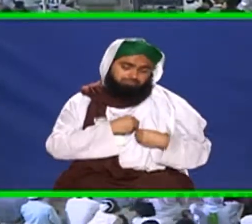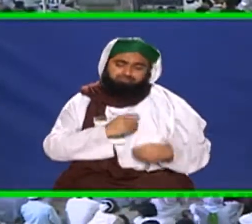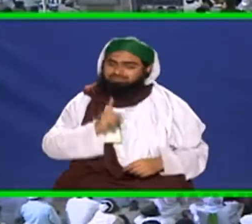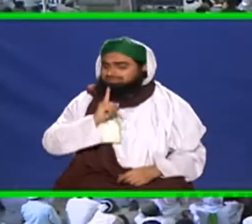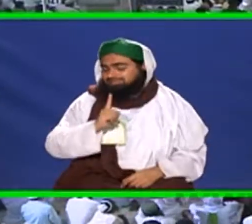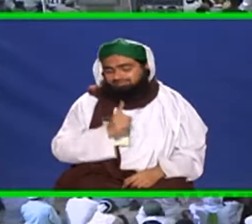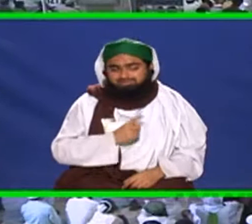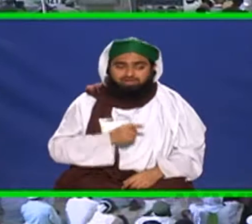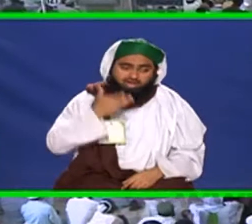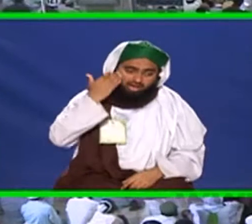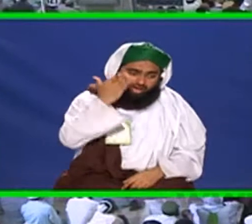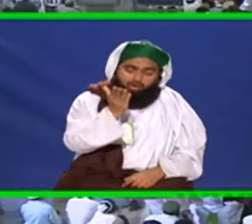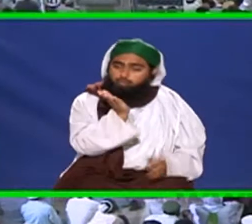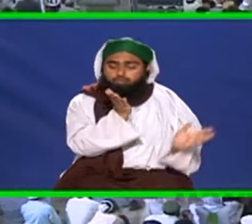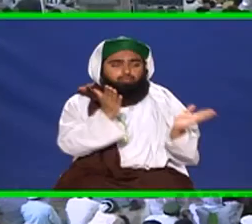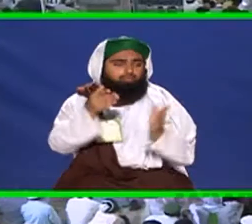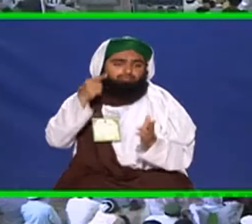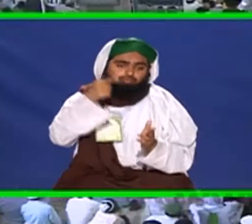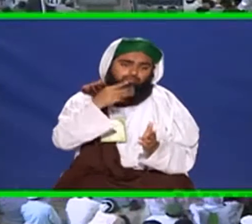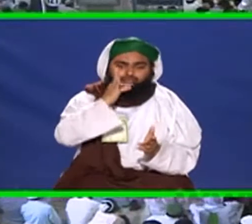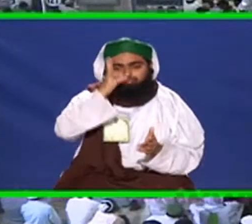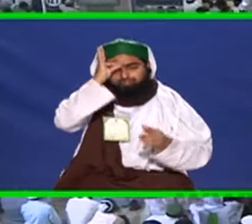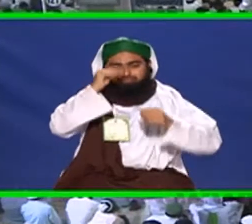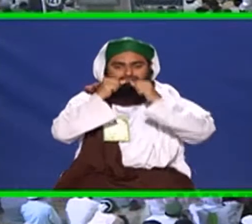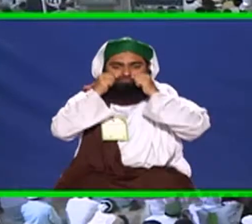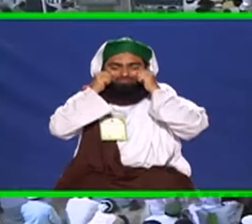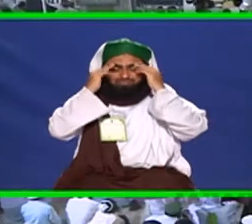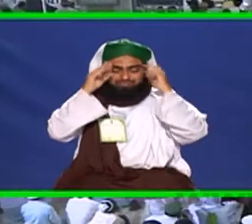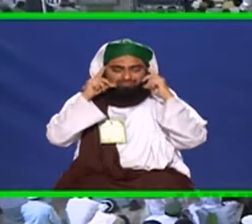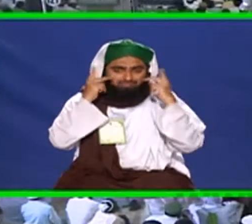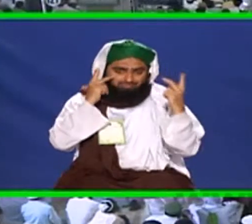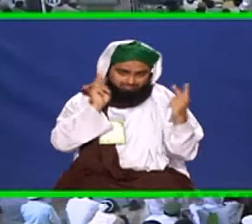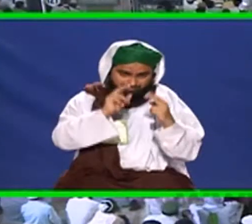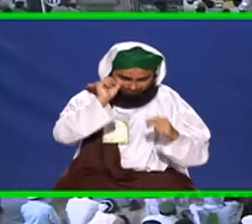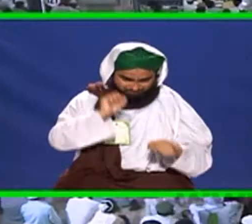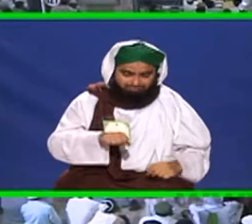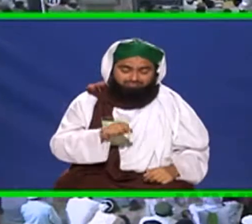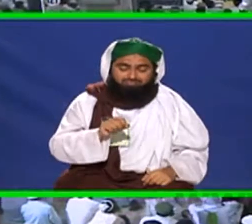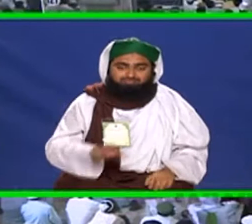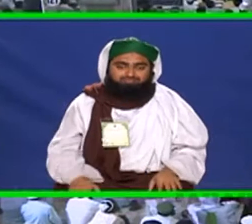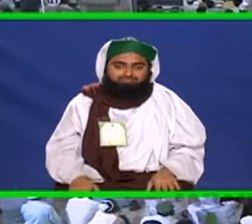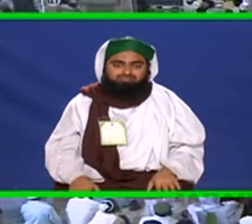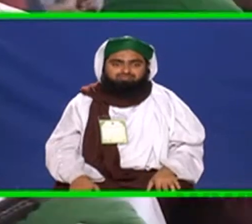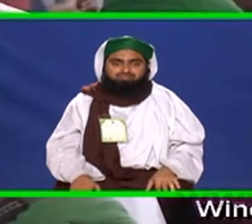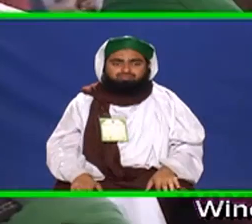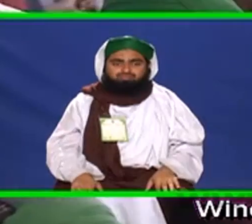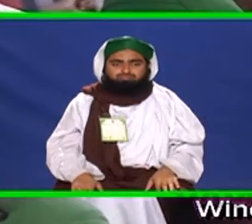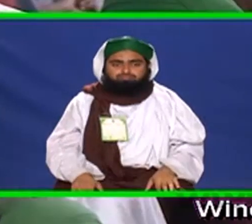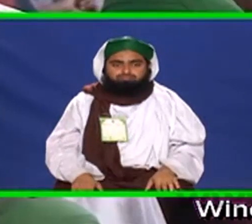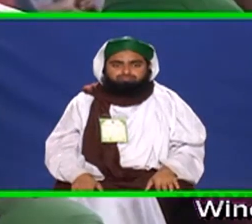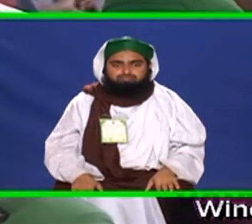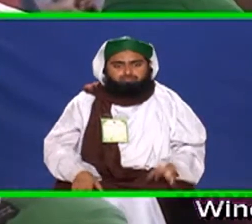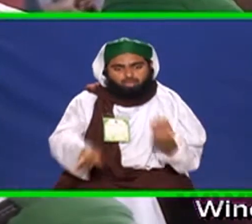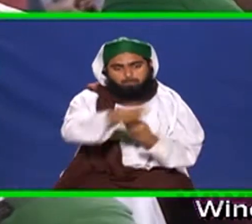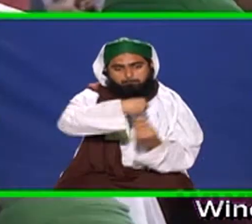کو. اے ہوا تو نے تو سرکار کو دیکھا ہی ہے. تو سرکار